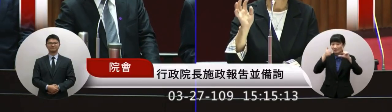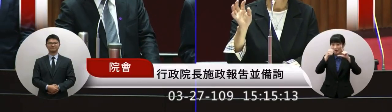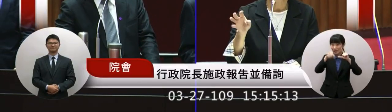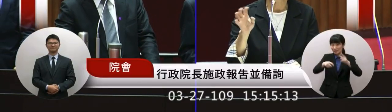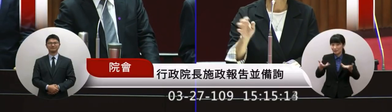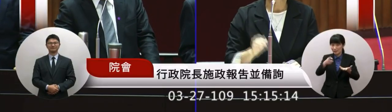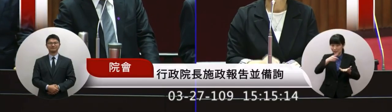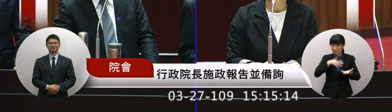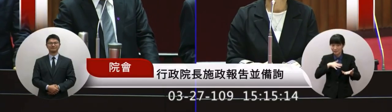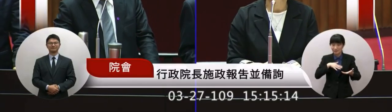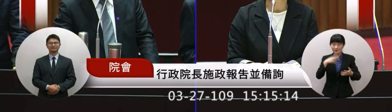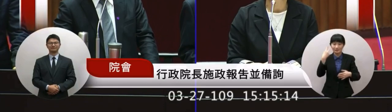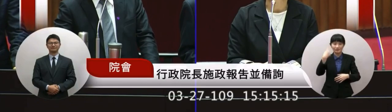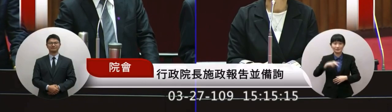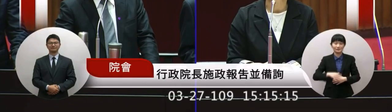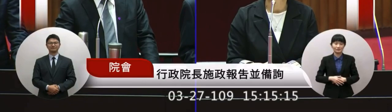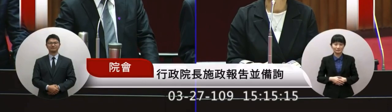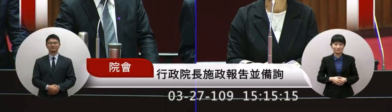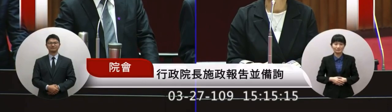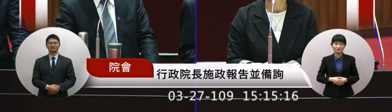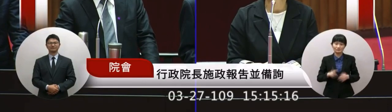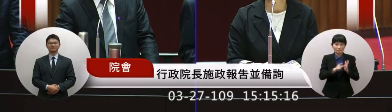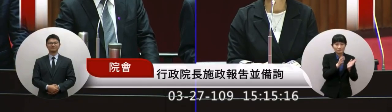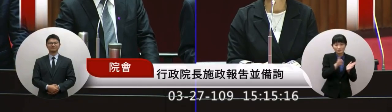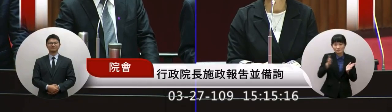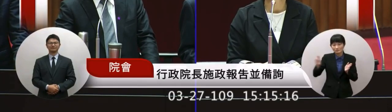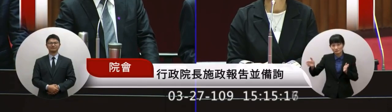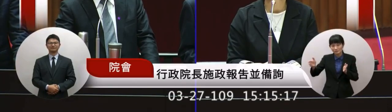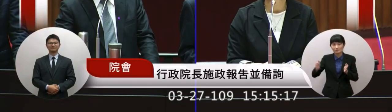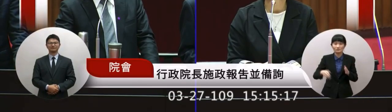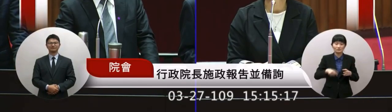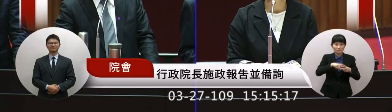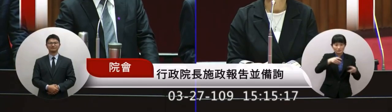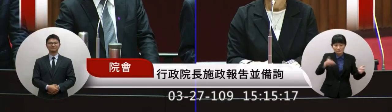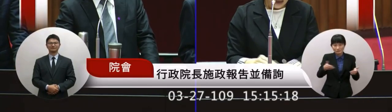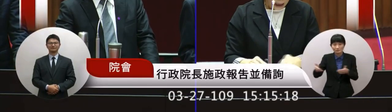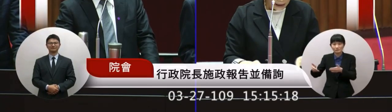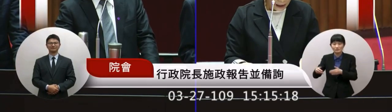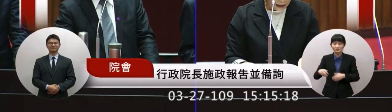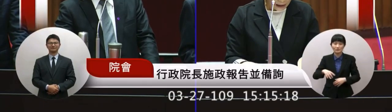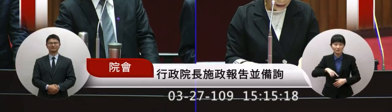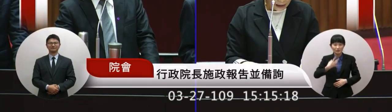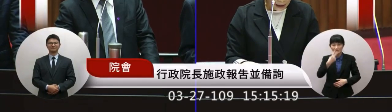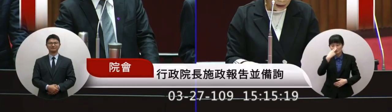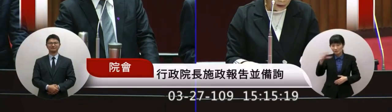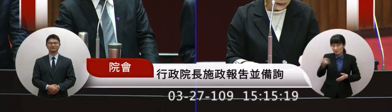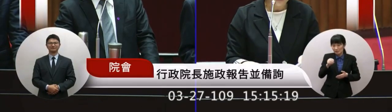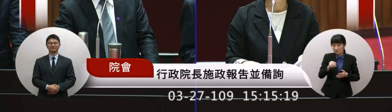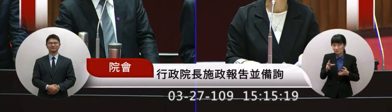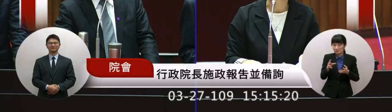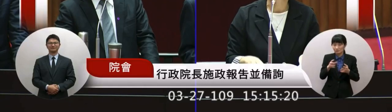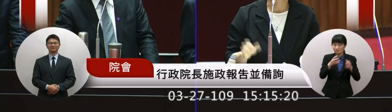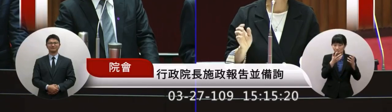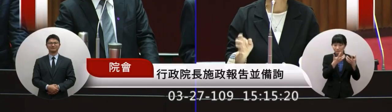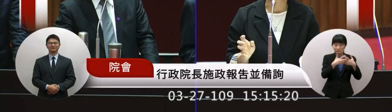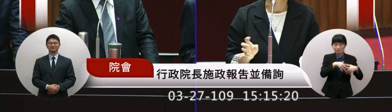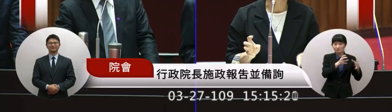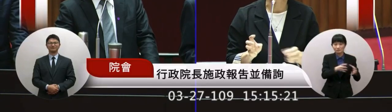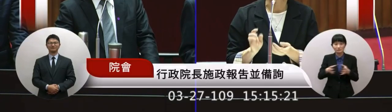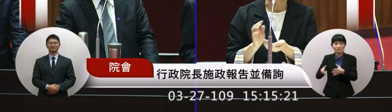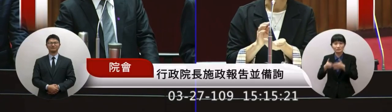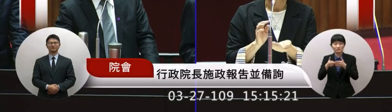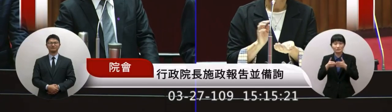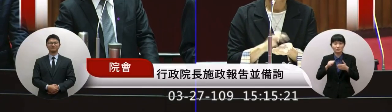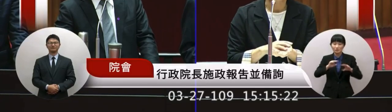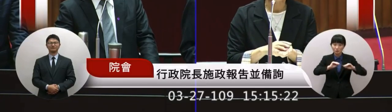个啊，搁迄个三阶工程哈，就是要做天然气接收站哈。啊，这个土地哈，这个股权